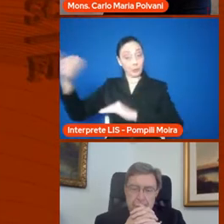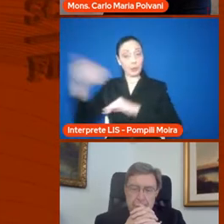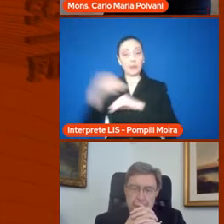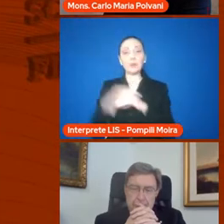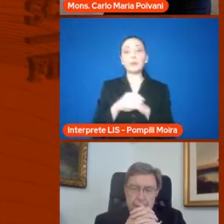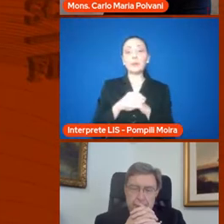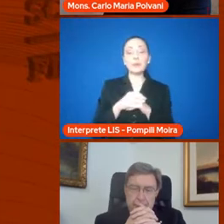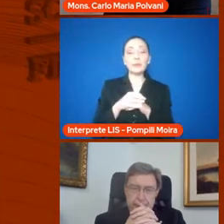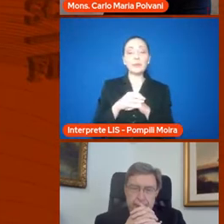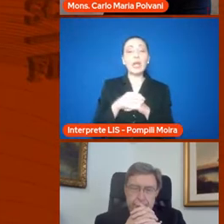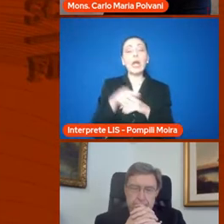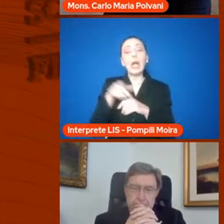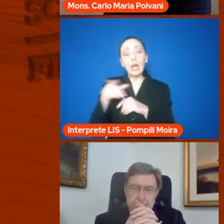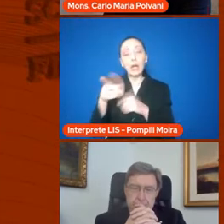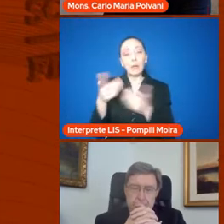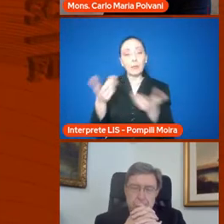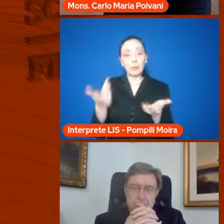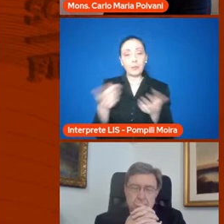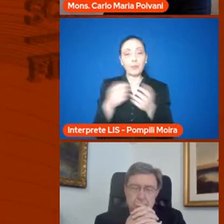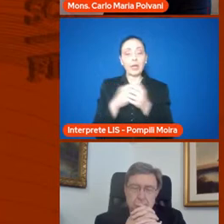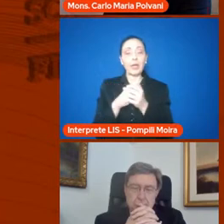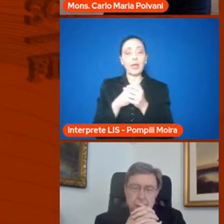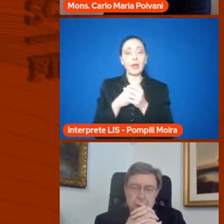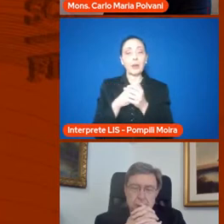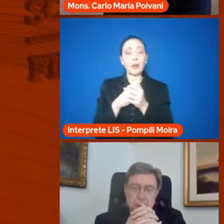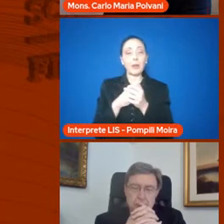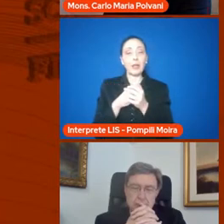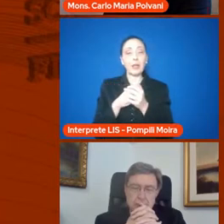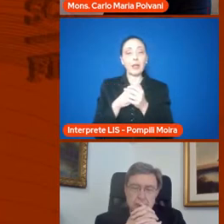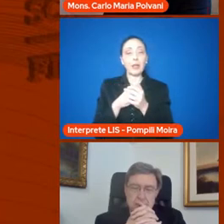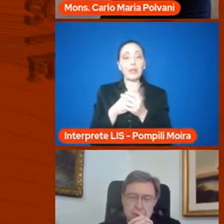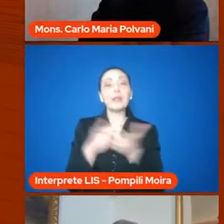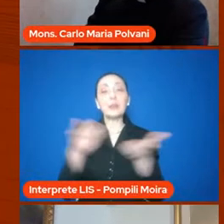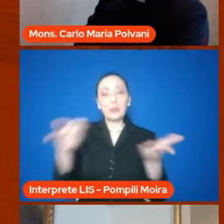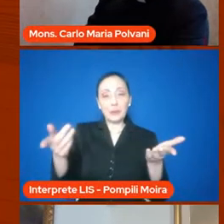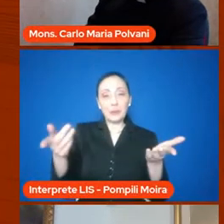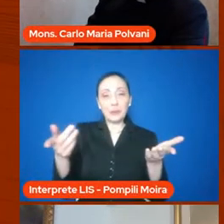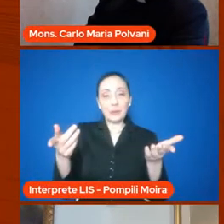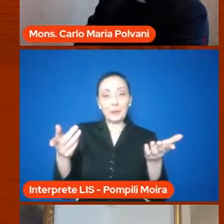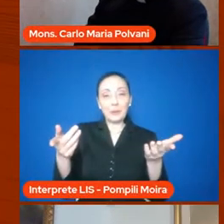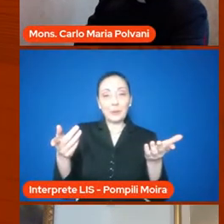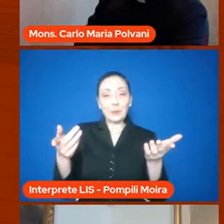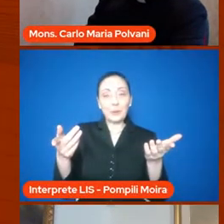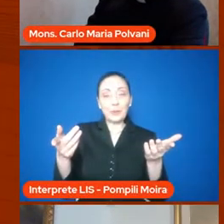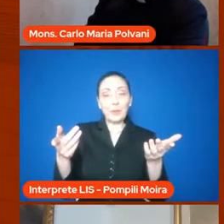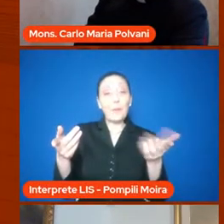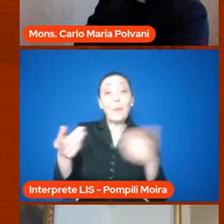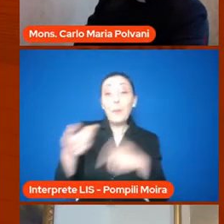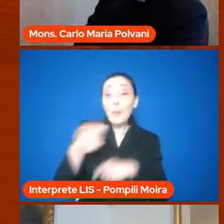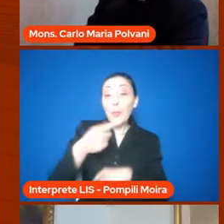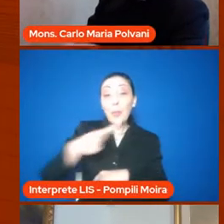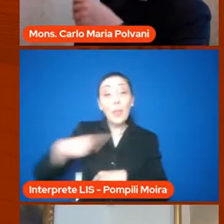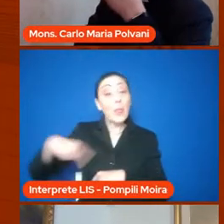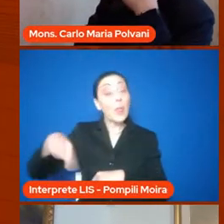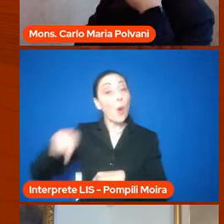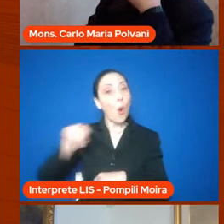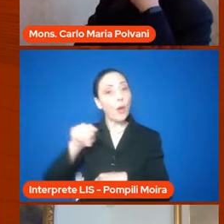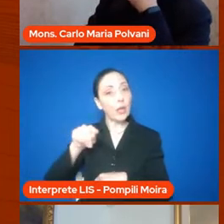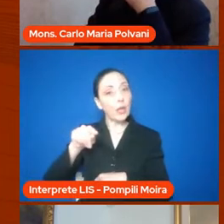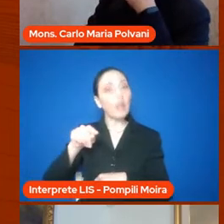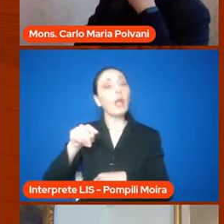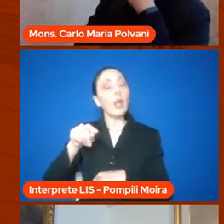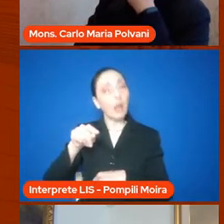profondissimo e abbiamo anche dalla parte nostra, diciamo, una sensibilità